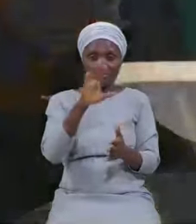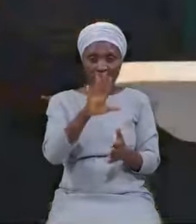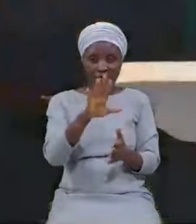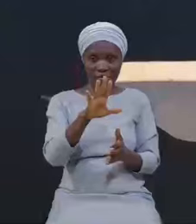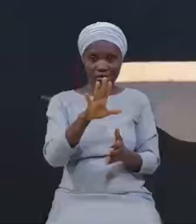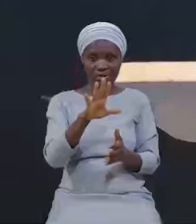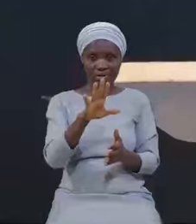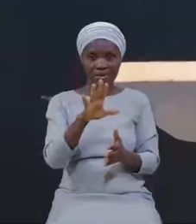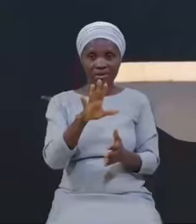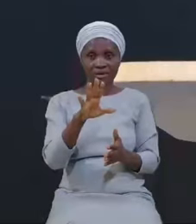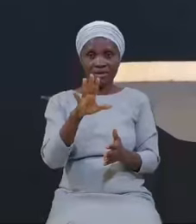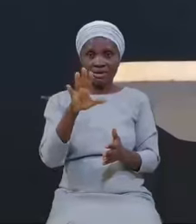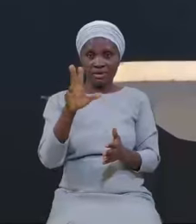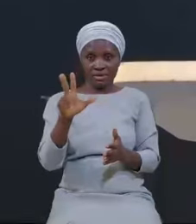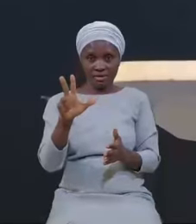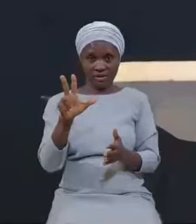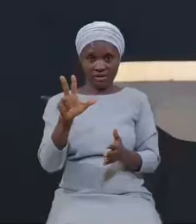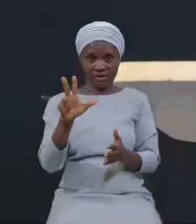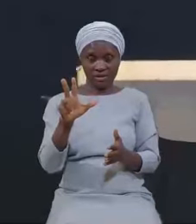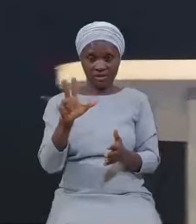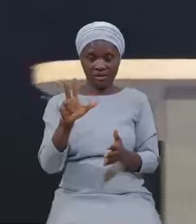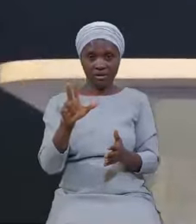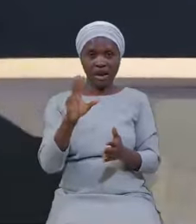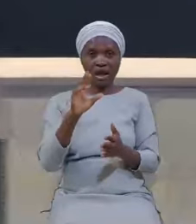verset 7. Ésaïe,